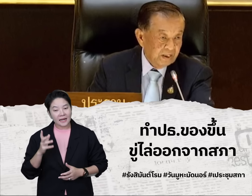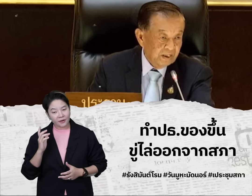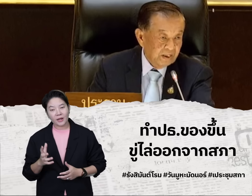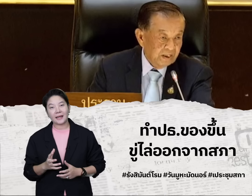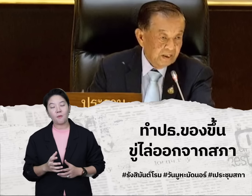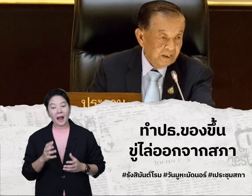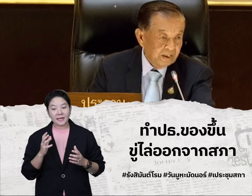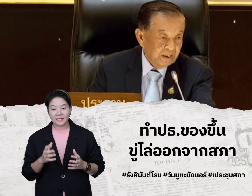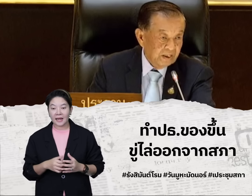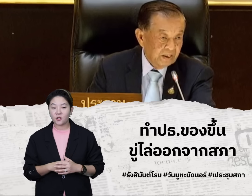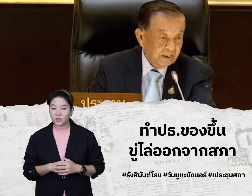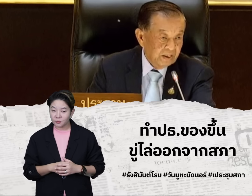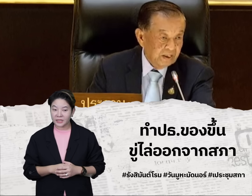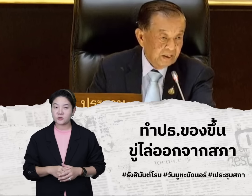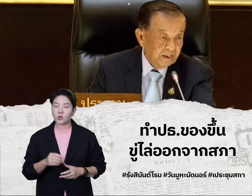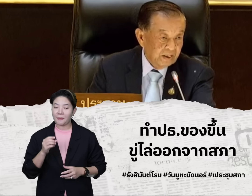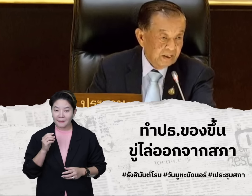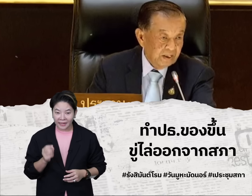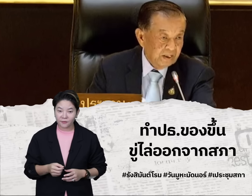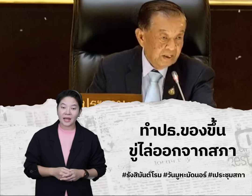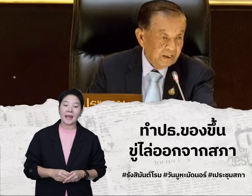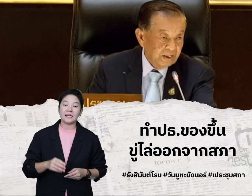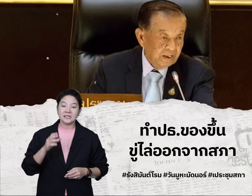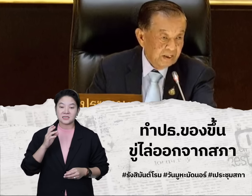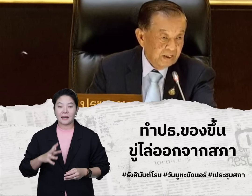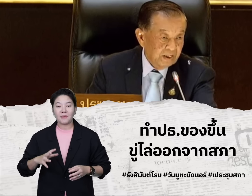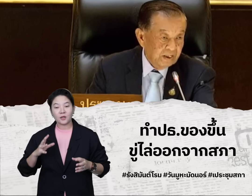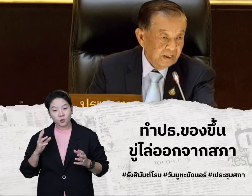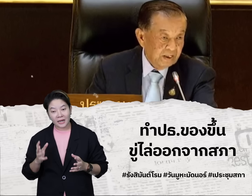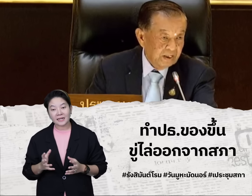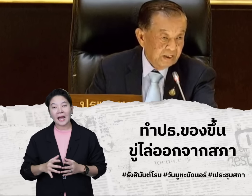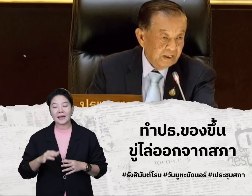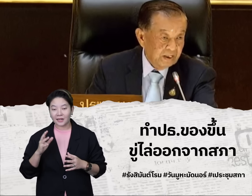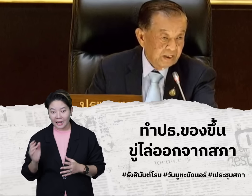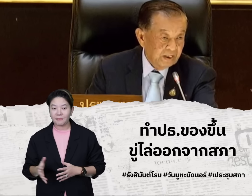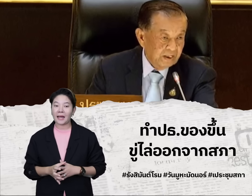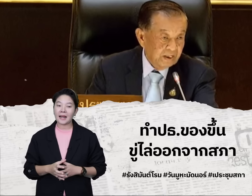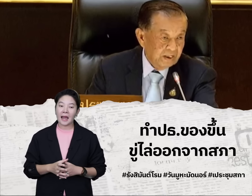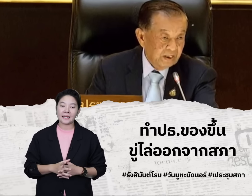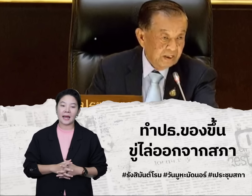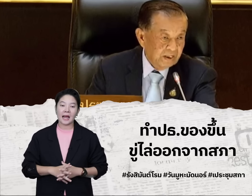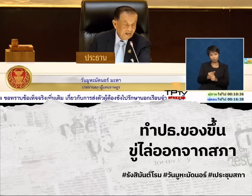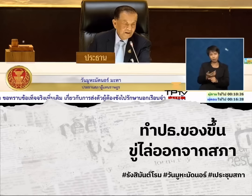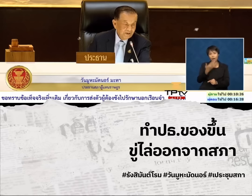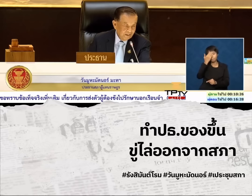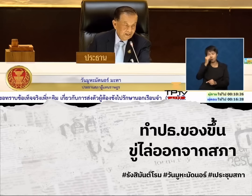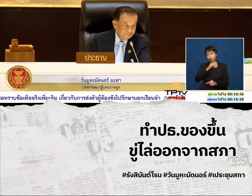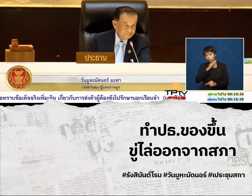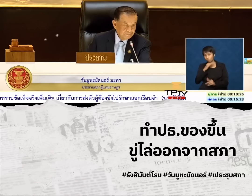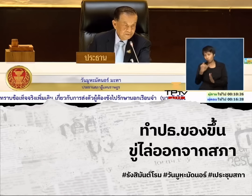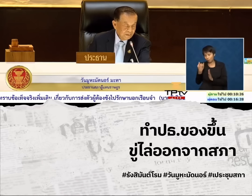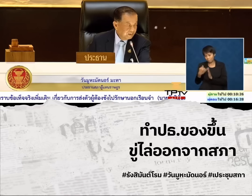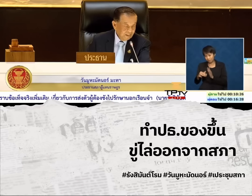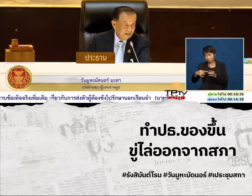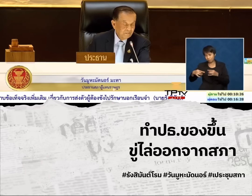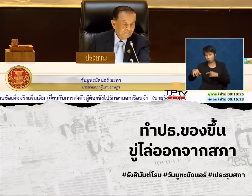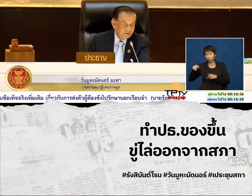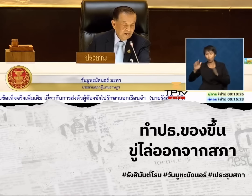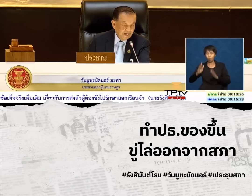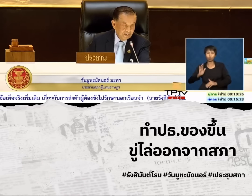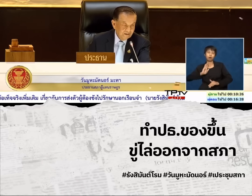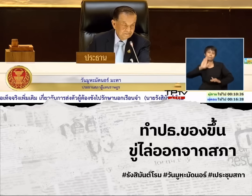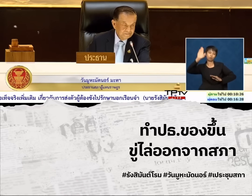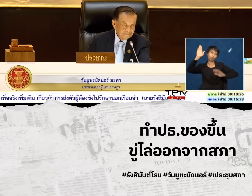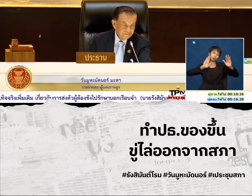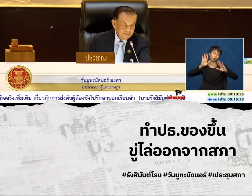วันนี้เนี่ยเราเห็นแล้วว่าอดีตนายกรัฐมนตรีสุขภาพแข็งแรงสามารถลุกนั่งได้กราบพระได้นะ ท่านถามได้เลยครับสไลด์ผม